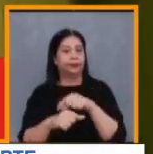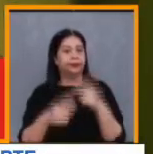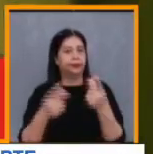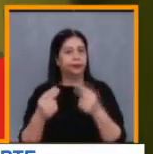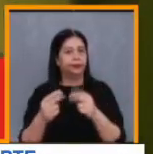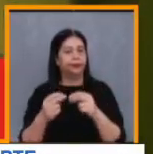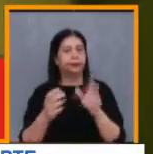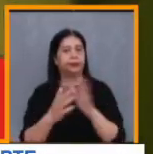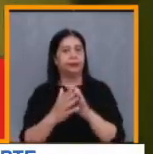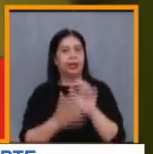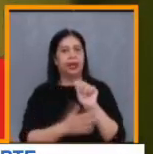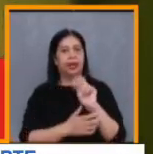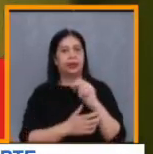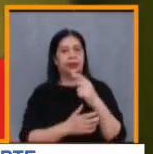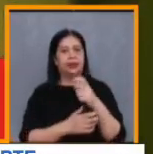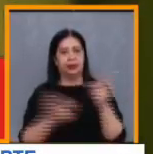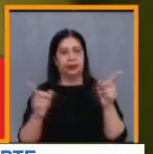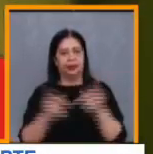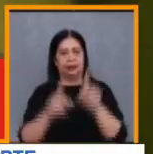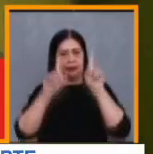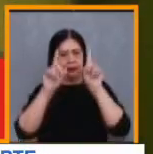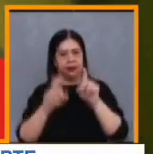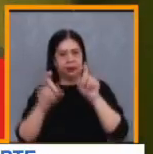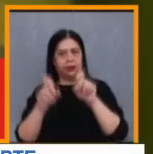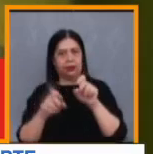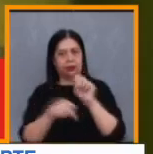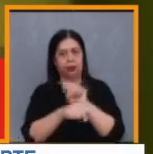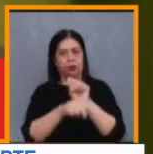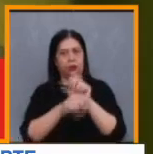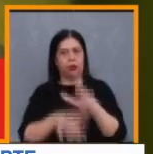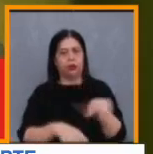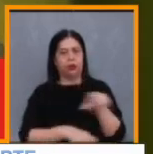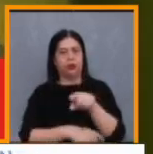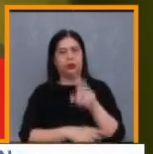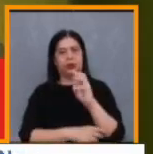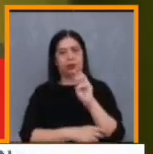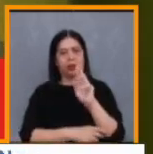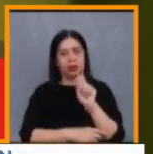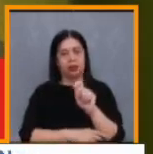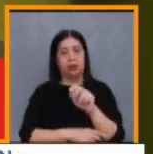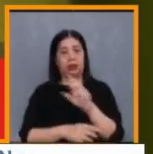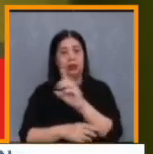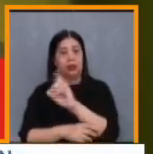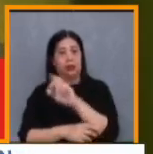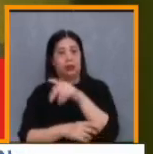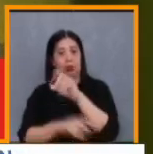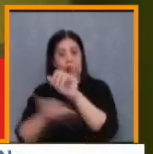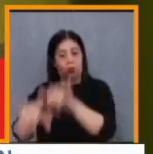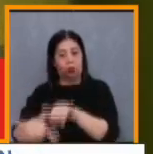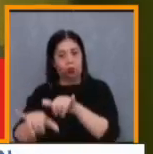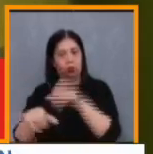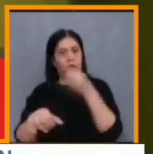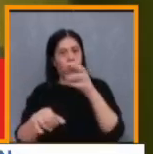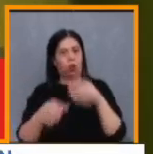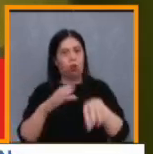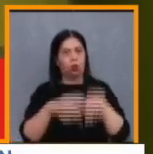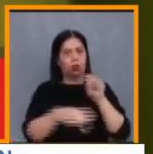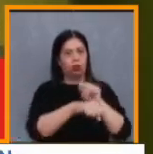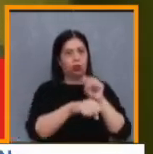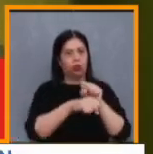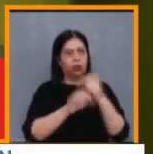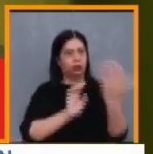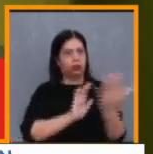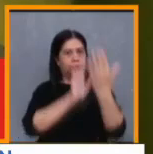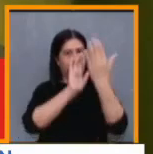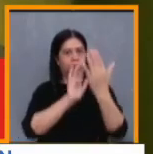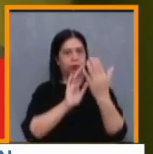test sa mga personnel ng MRT sa depot man o station personnel. Wala pa tayo nakukuha ang update mula sa pamunuan ng MRT